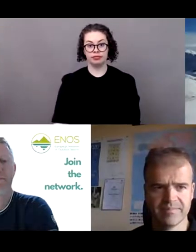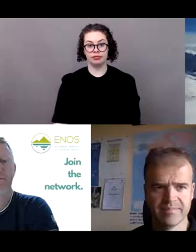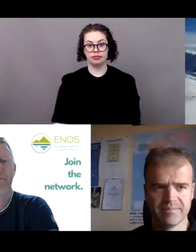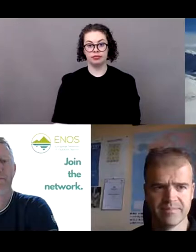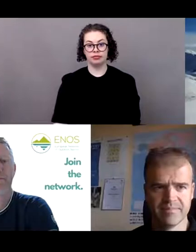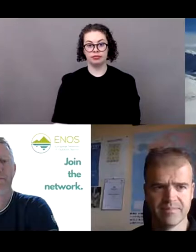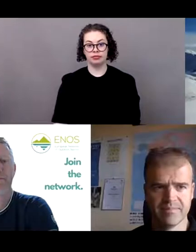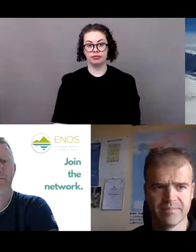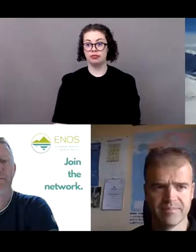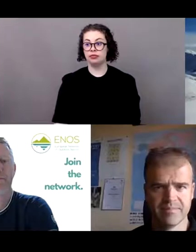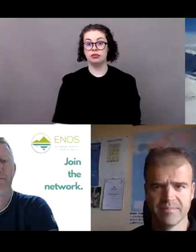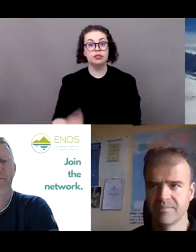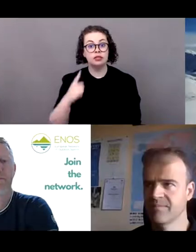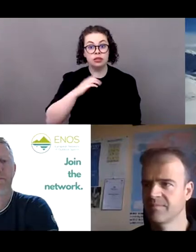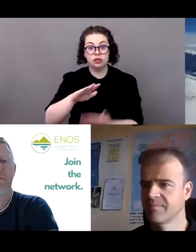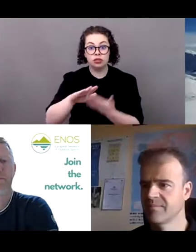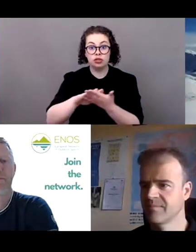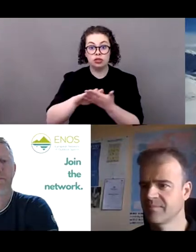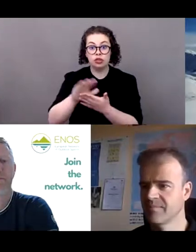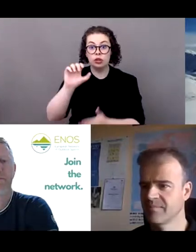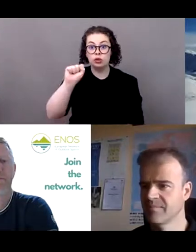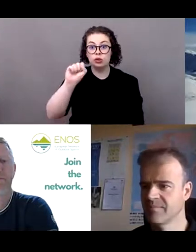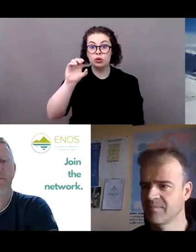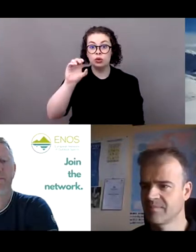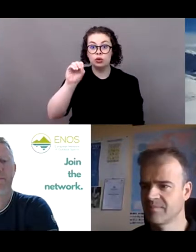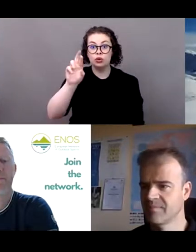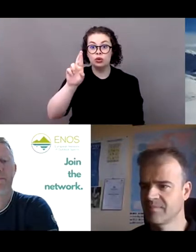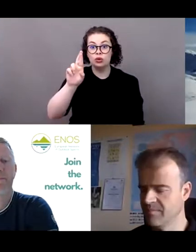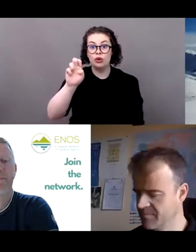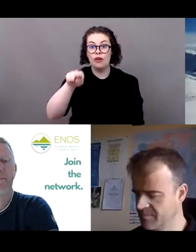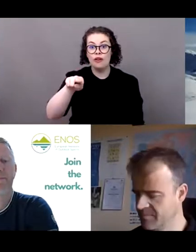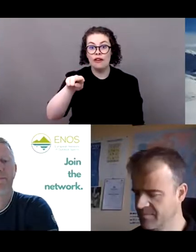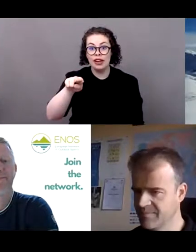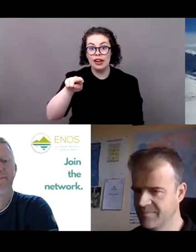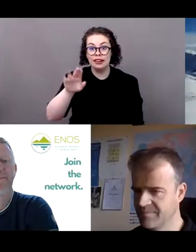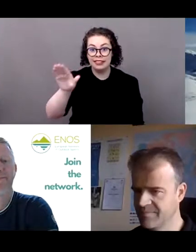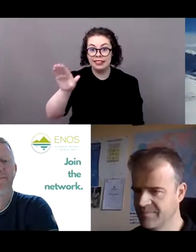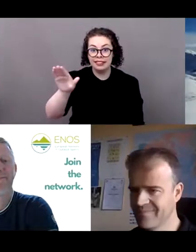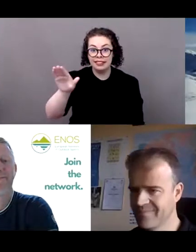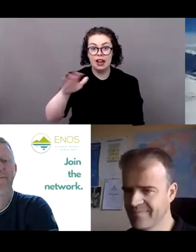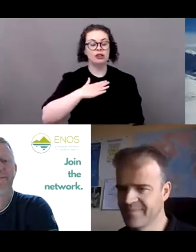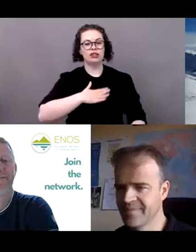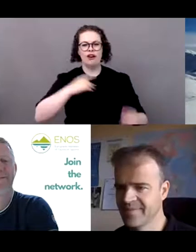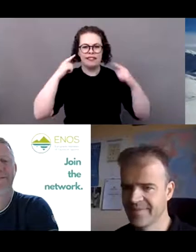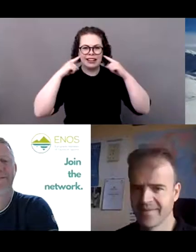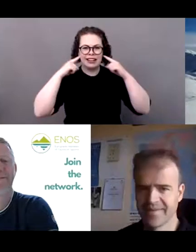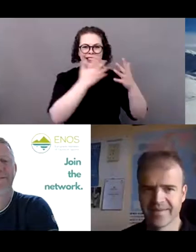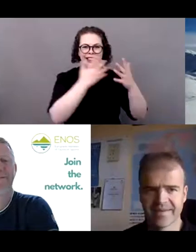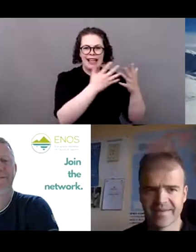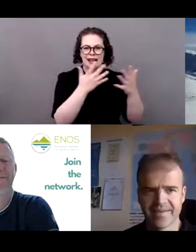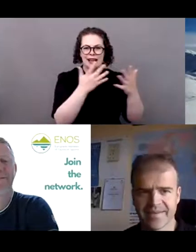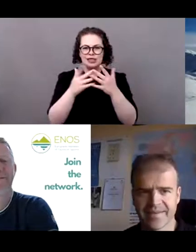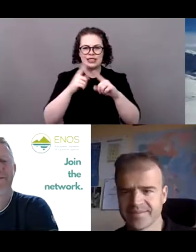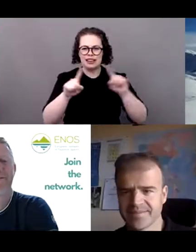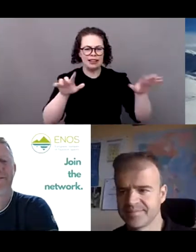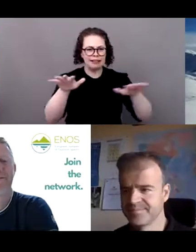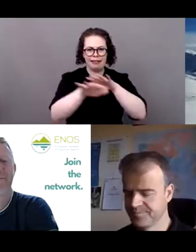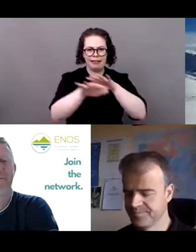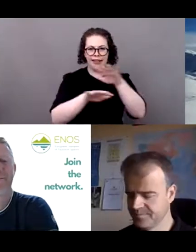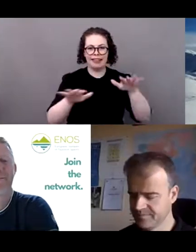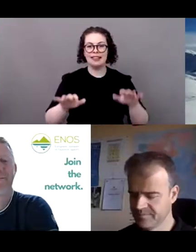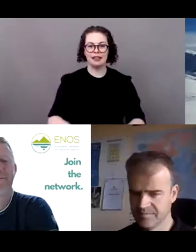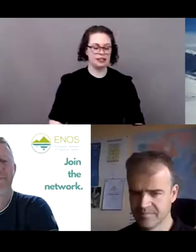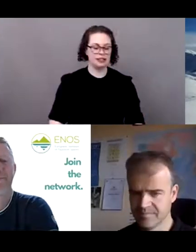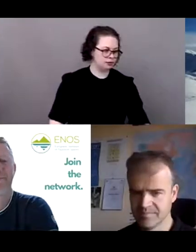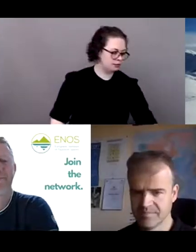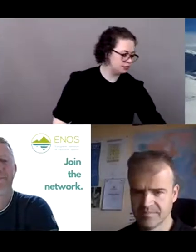Did you hear me, Soren? Sorry, I'm having trouble. sorry. My bad. Yes. First